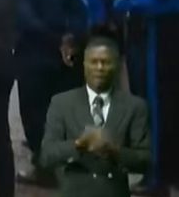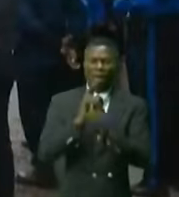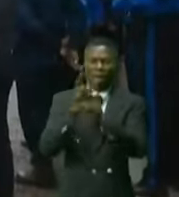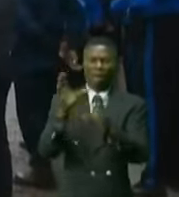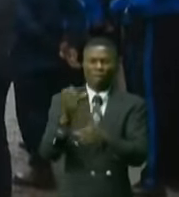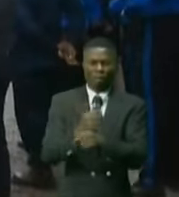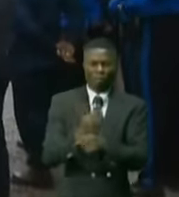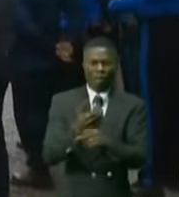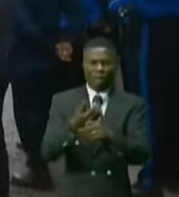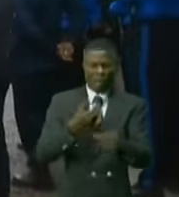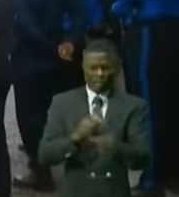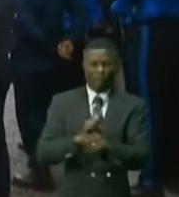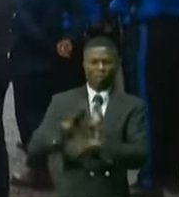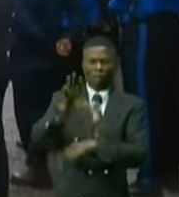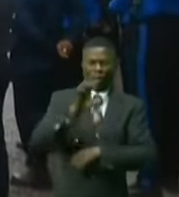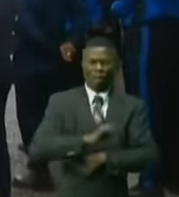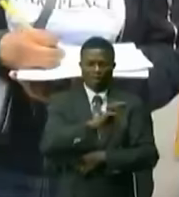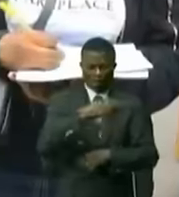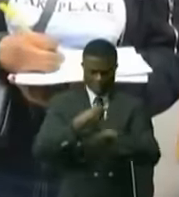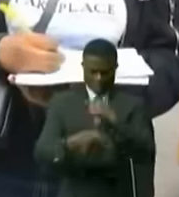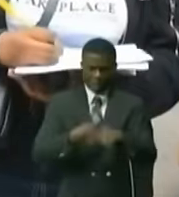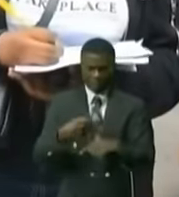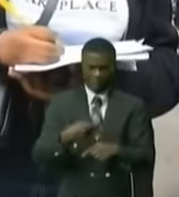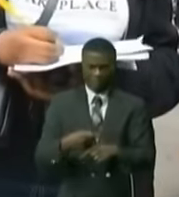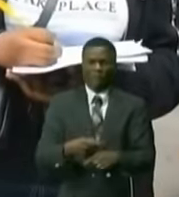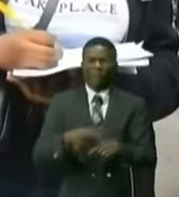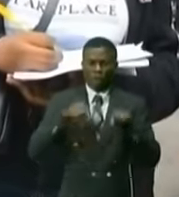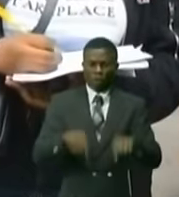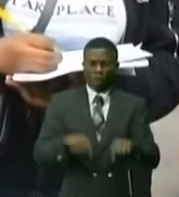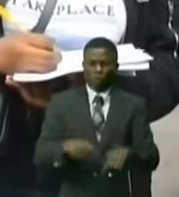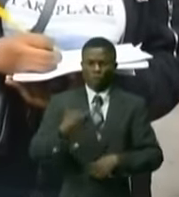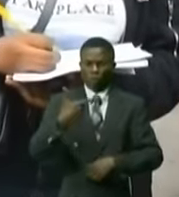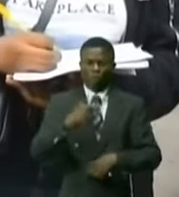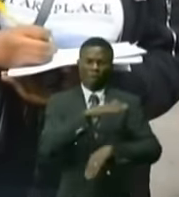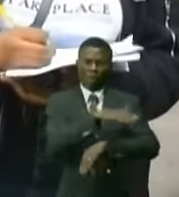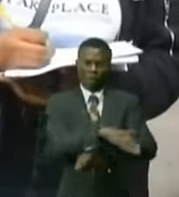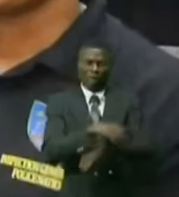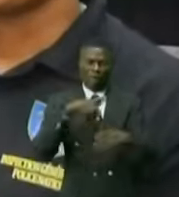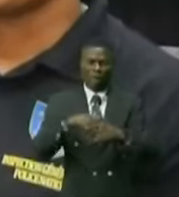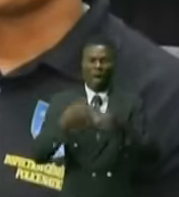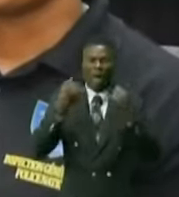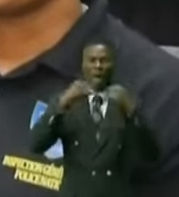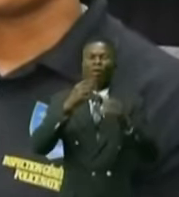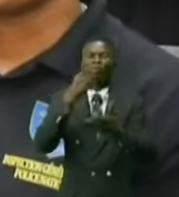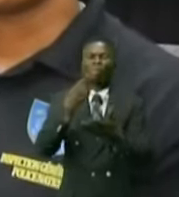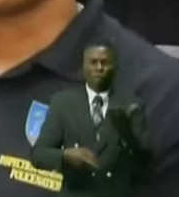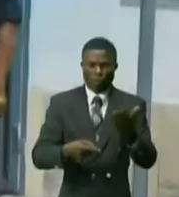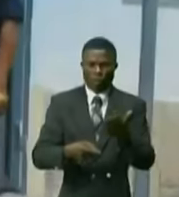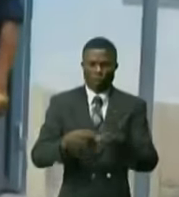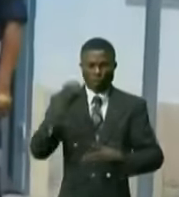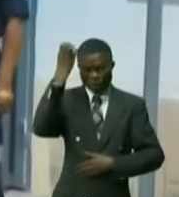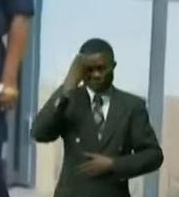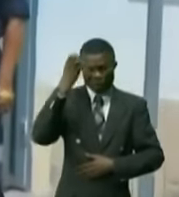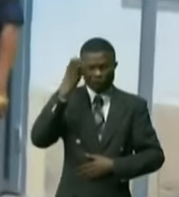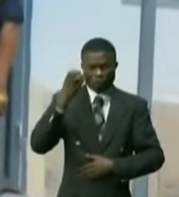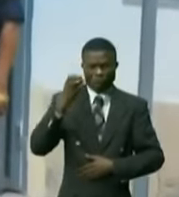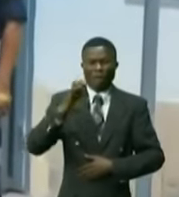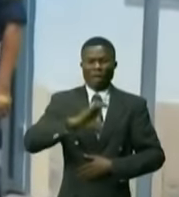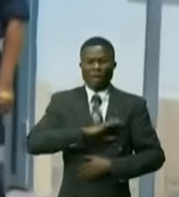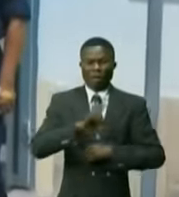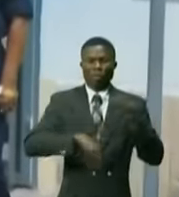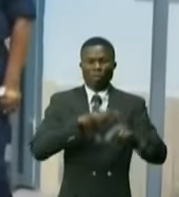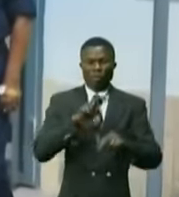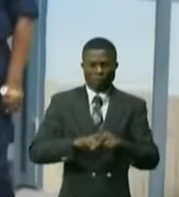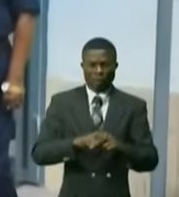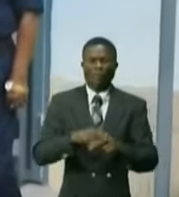briefings avant leur déploiement qui commence déjà de ce mardi soir. Dans sa communication, le général Philemon Patience